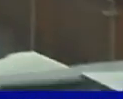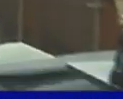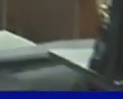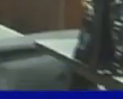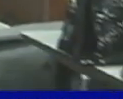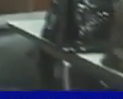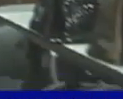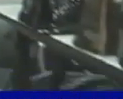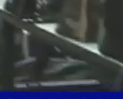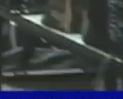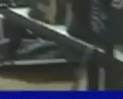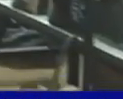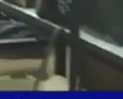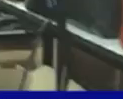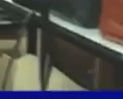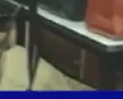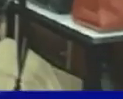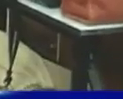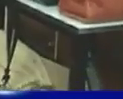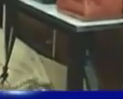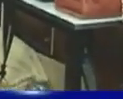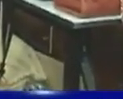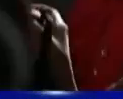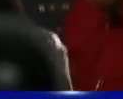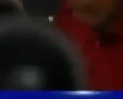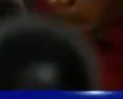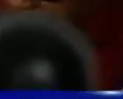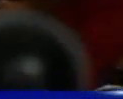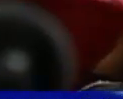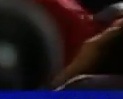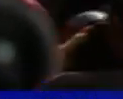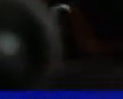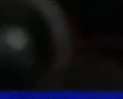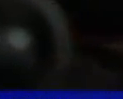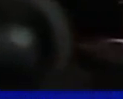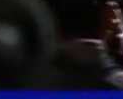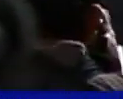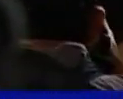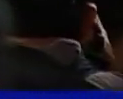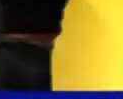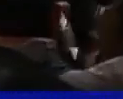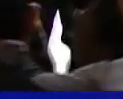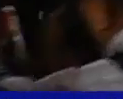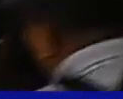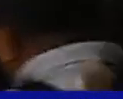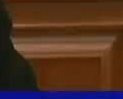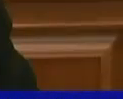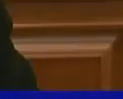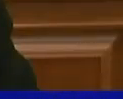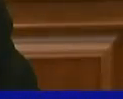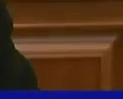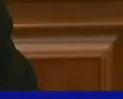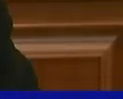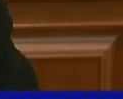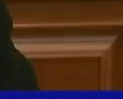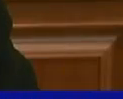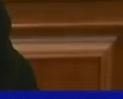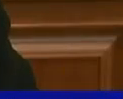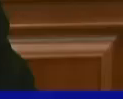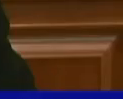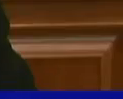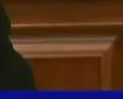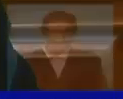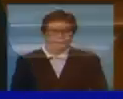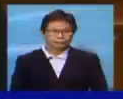menahik kecakapan dan teknikal para pegawainya Bagi melaksana tanggungjawab yang besar itu kita melalui Satu zaman